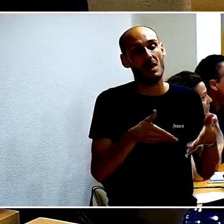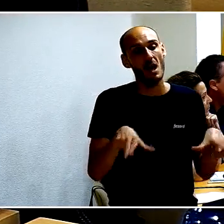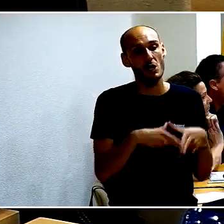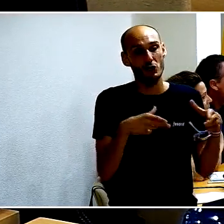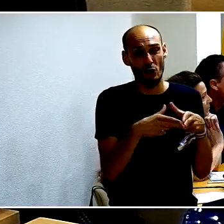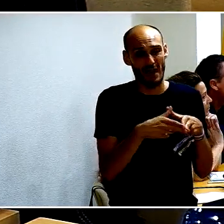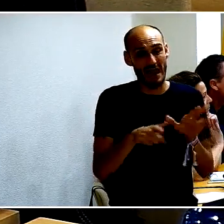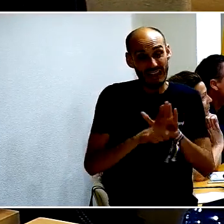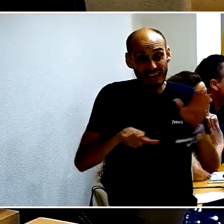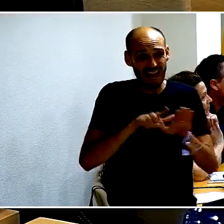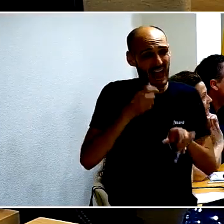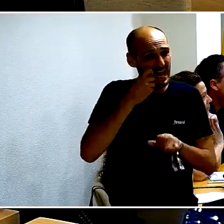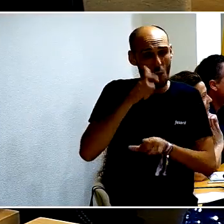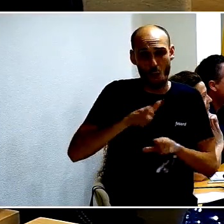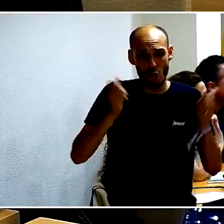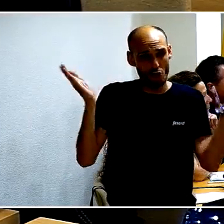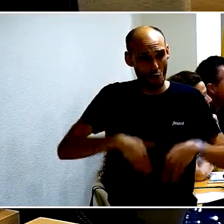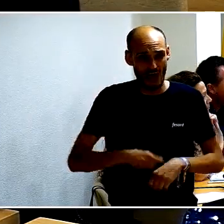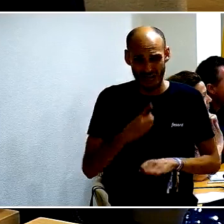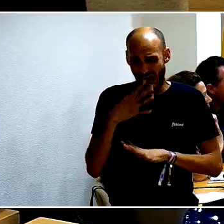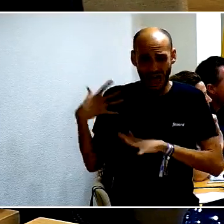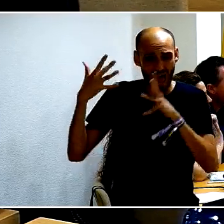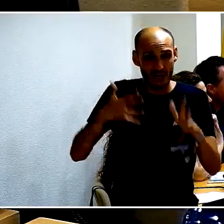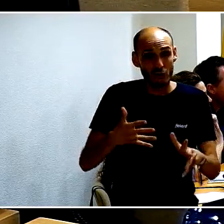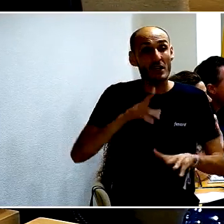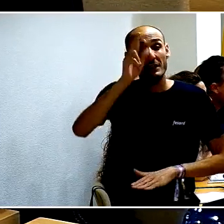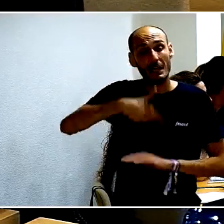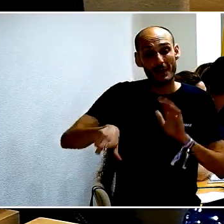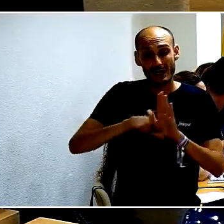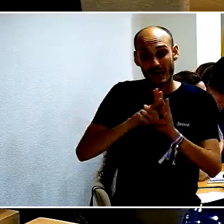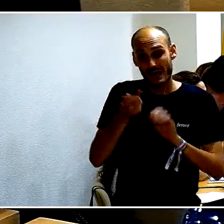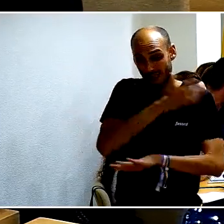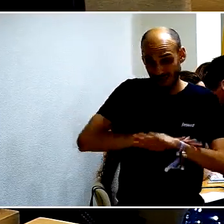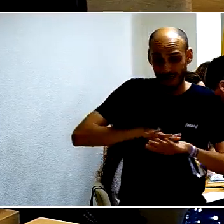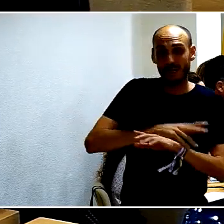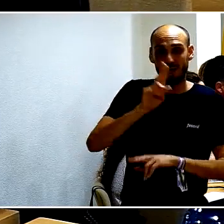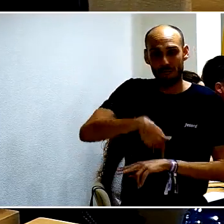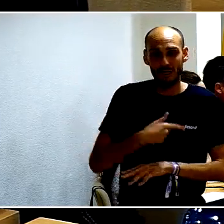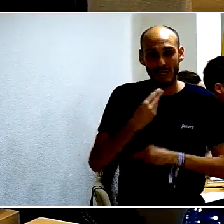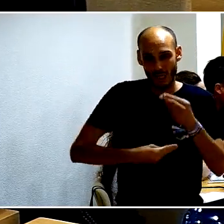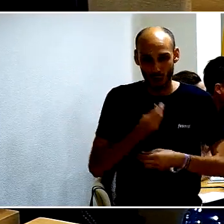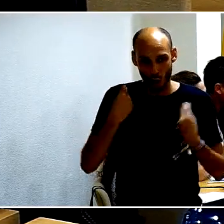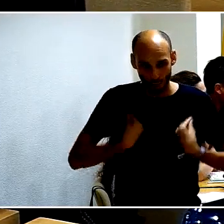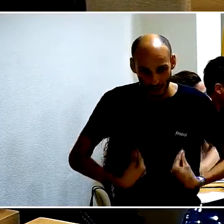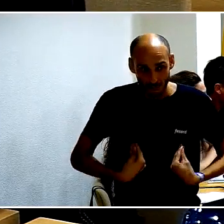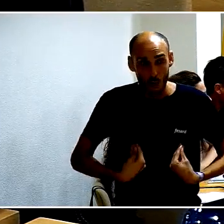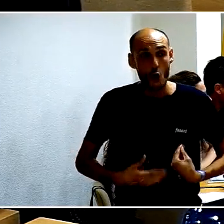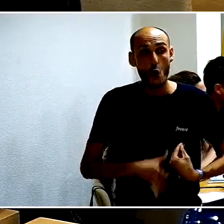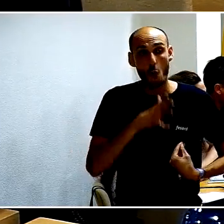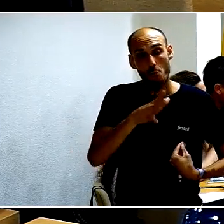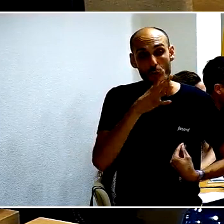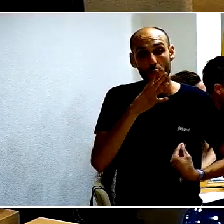dècades. I estan fent el mateix amb la llei d'igualtat estatal i autonòmica. Com dia, em va sorprendre, perquè tot i que no tenen una